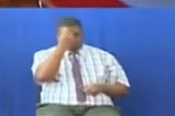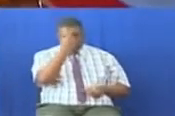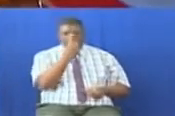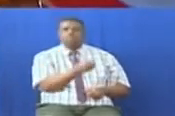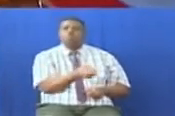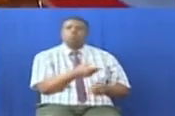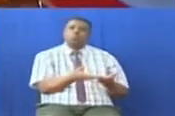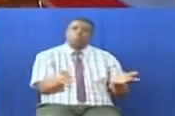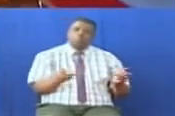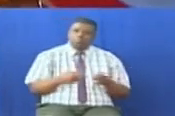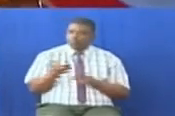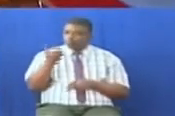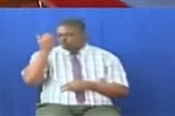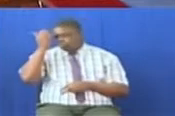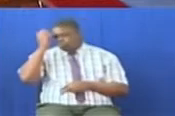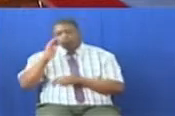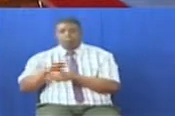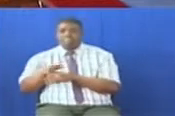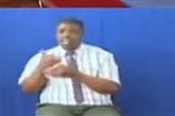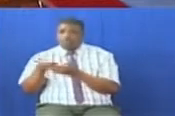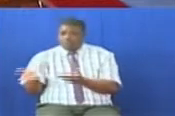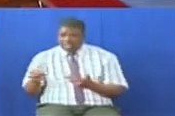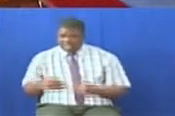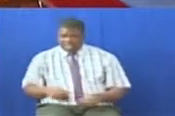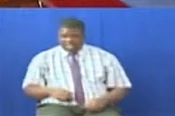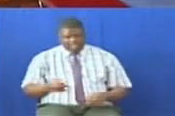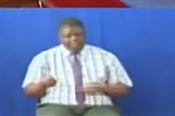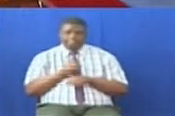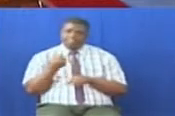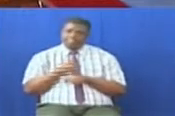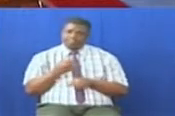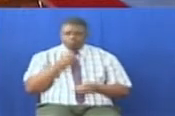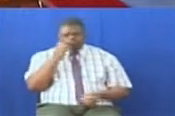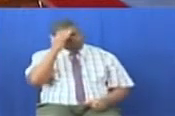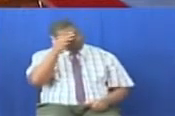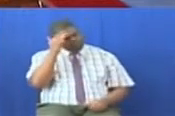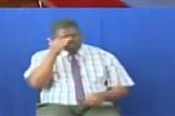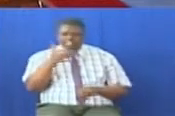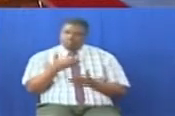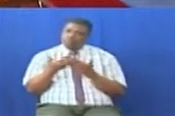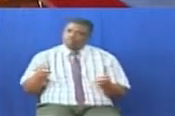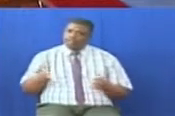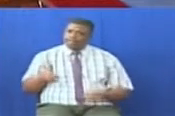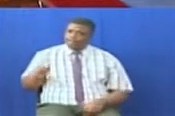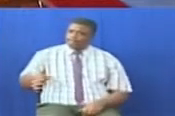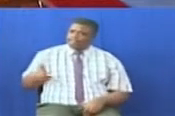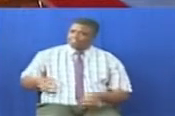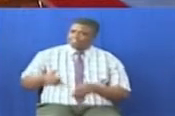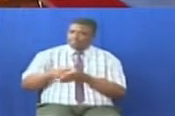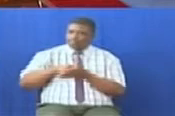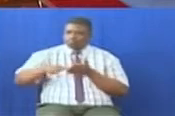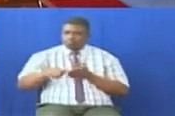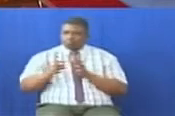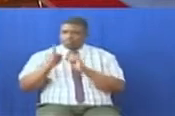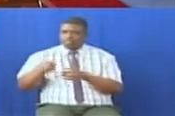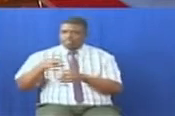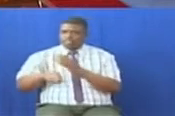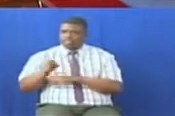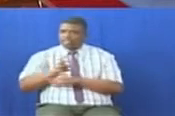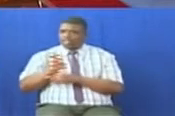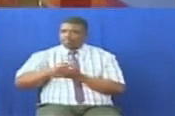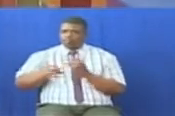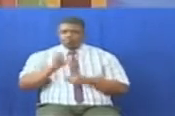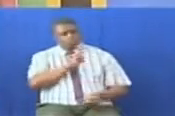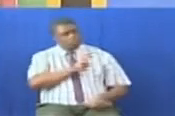walioko hawana ujuzi. Lakini pia inatupelekea kufikiri kwamba hata maafisa masuhuli wetu walioko kwenye halmashauri zetu za